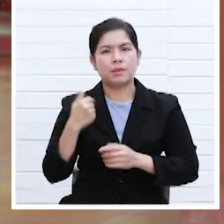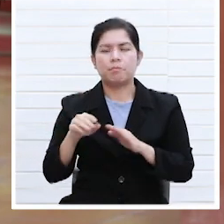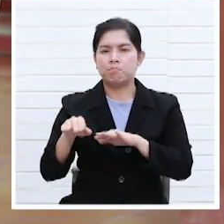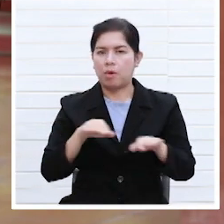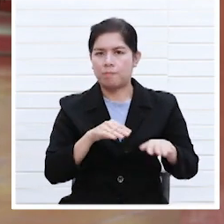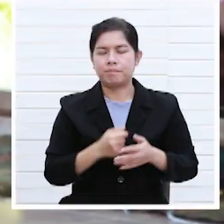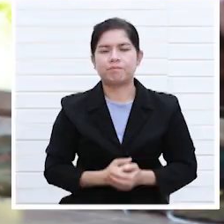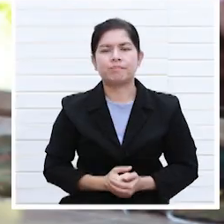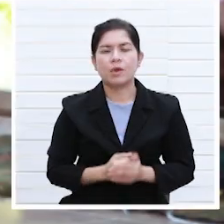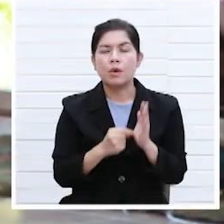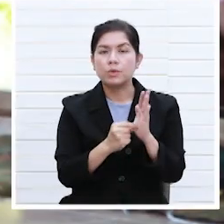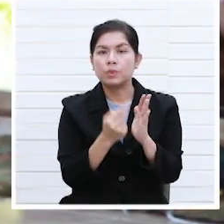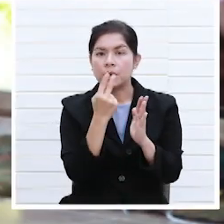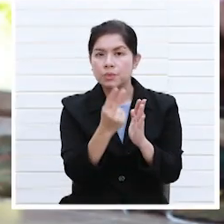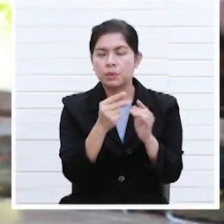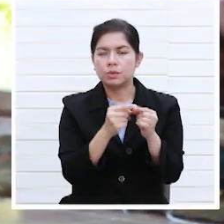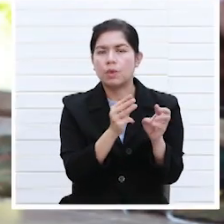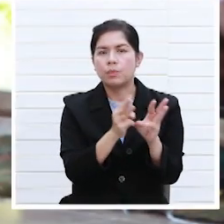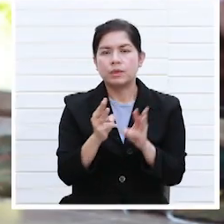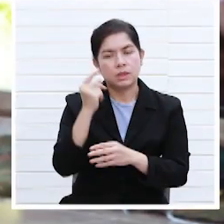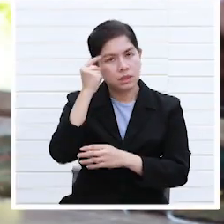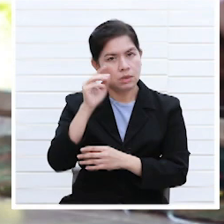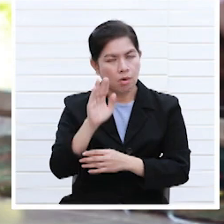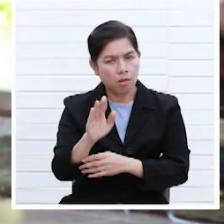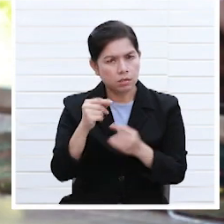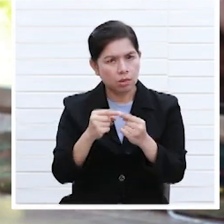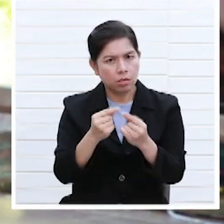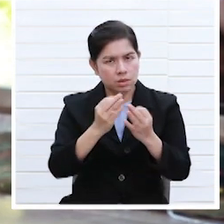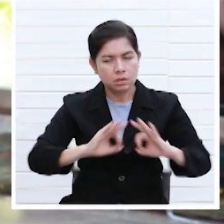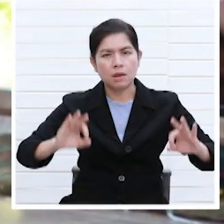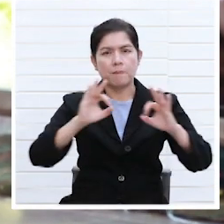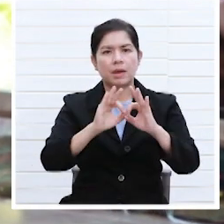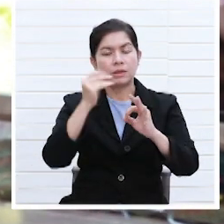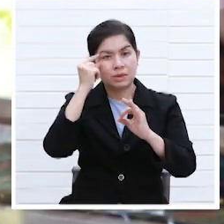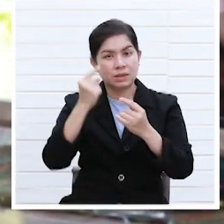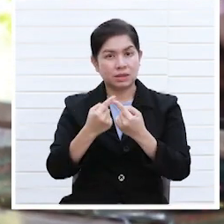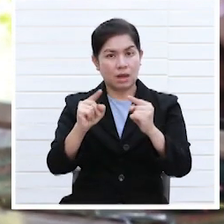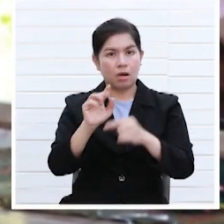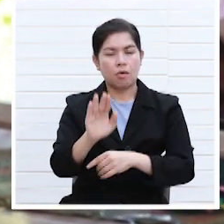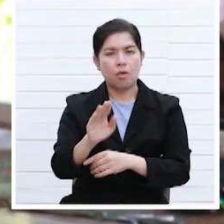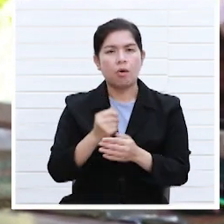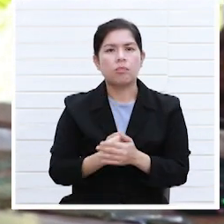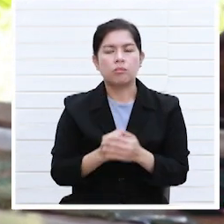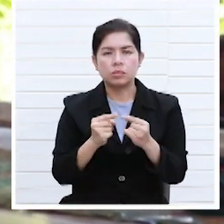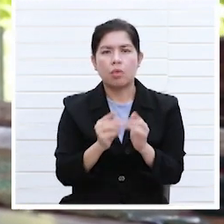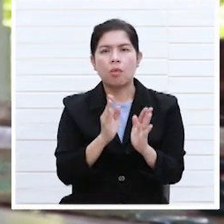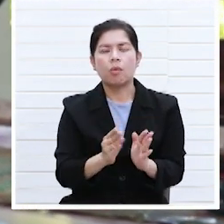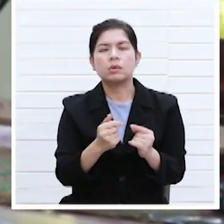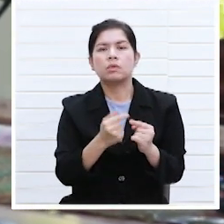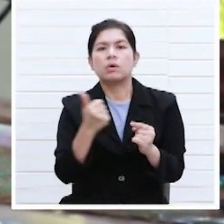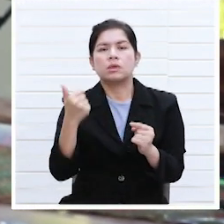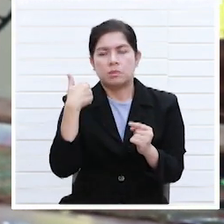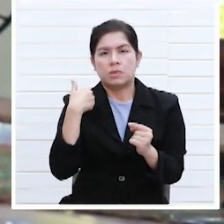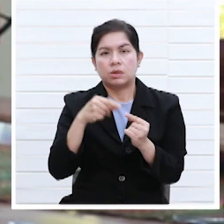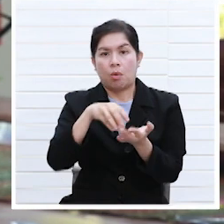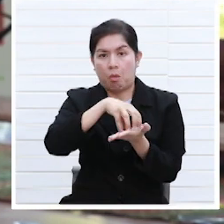ครับ โอ้ท่านผู้ชมครับนี่แหละครับทำไมถึงได้บอกว่าหาจุดที่แตกต่างทำให้เจอน้อยคนจะเรียนแบ